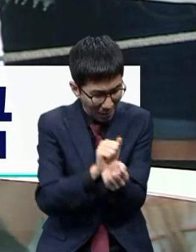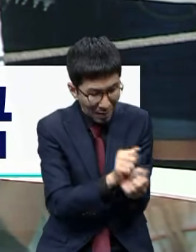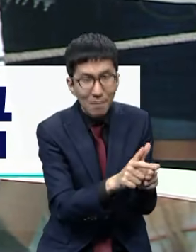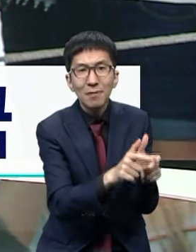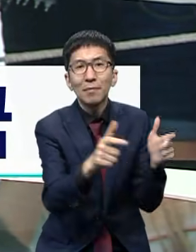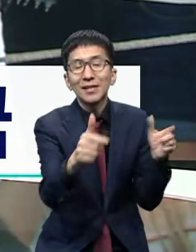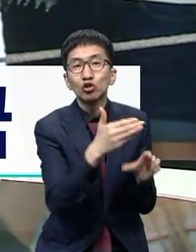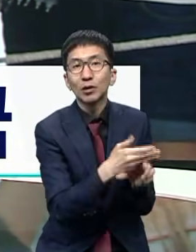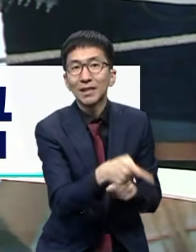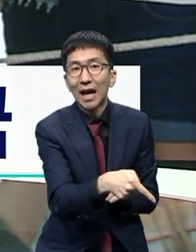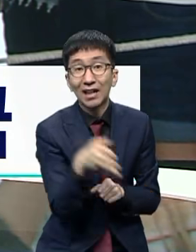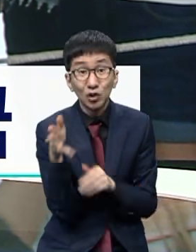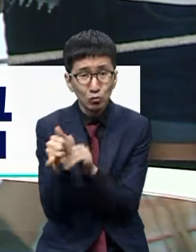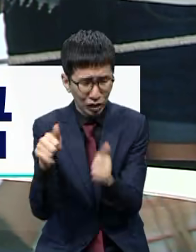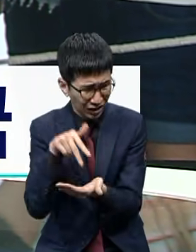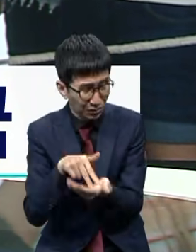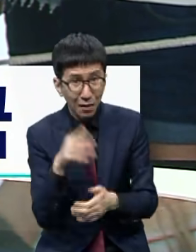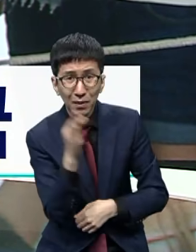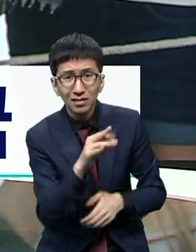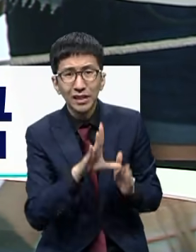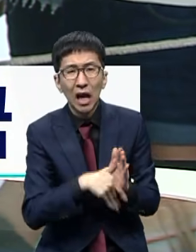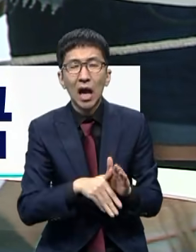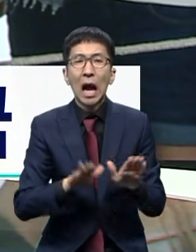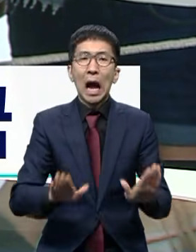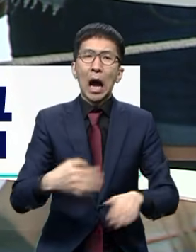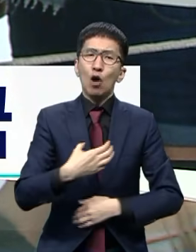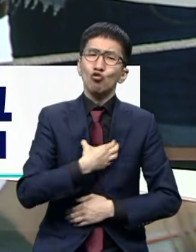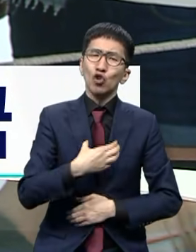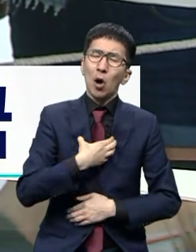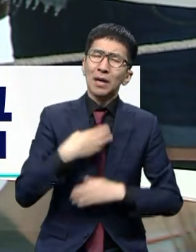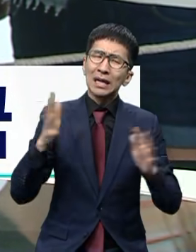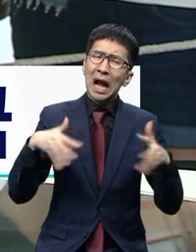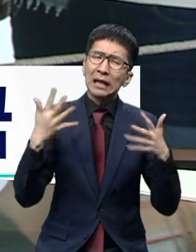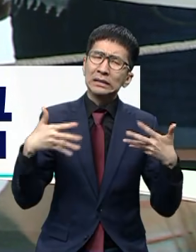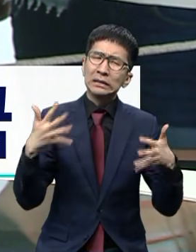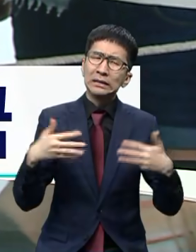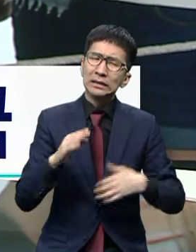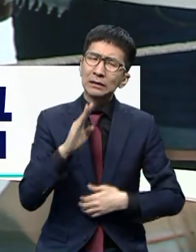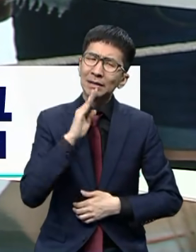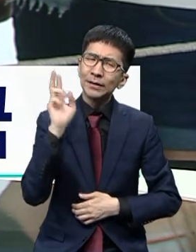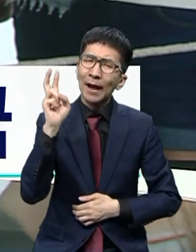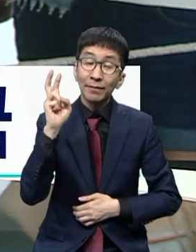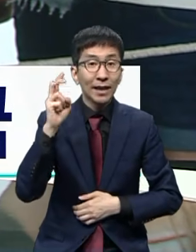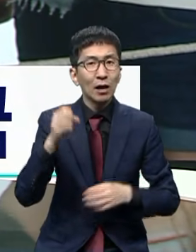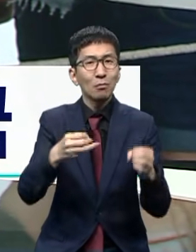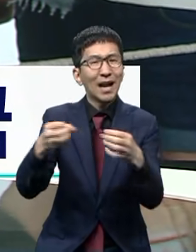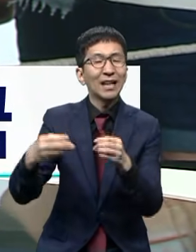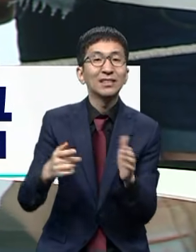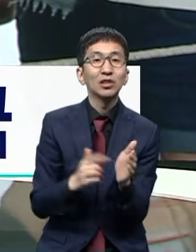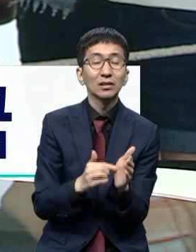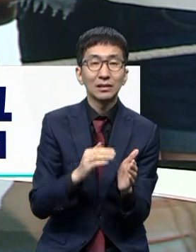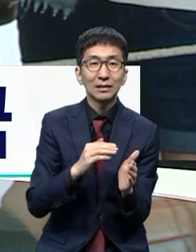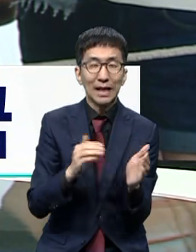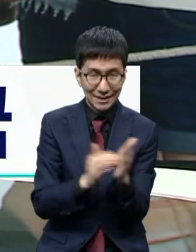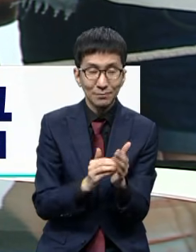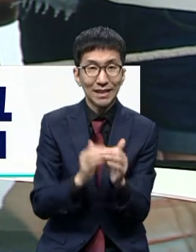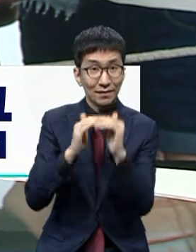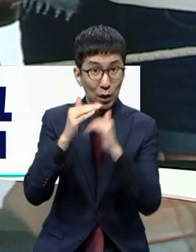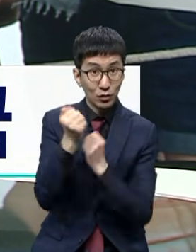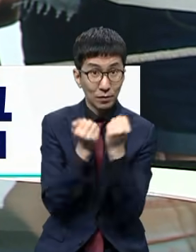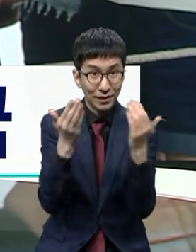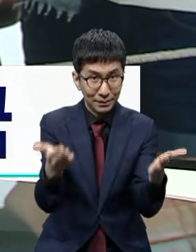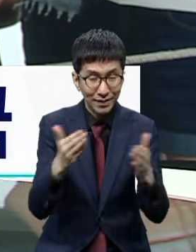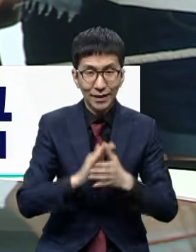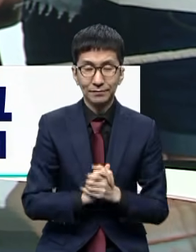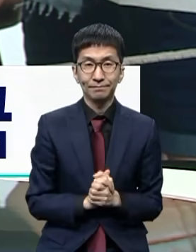있습니다. 전문가들 사이에서는 매우 위험한 가을이 될 거라는 전망도 나왔습니다. 이 소식은 워싱턴에서